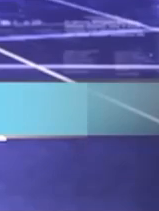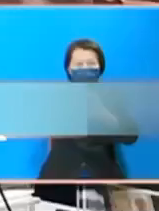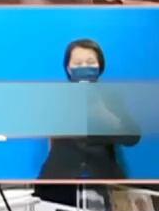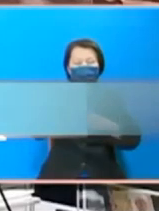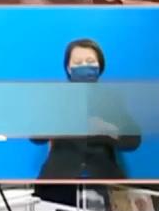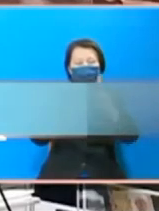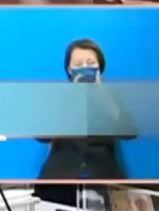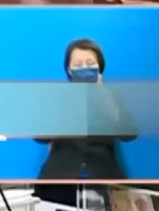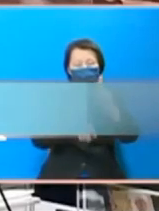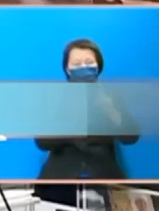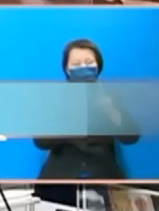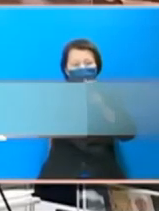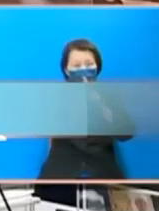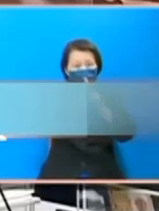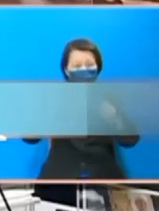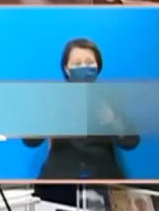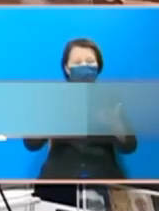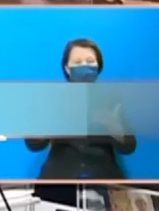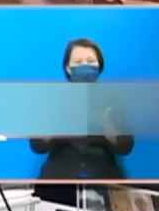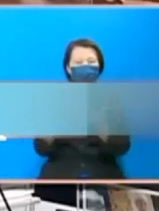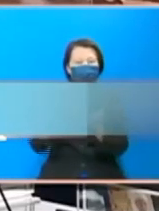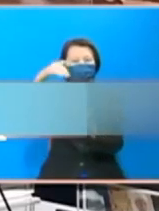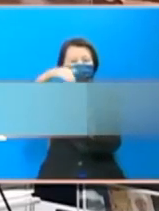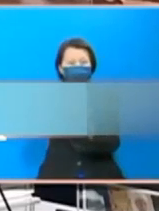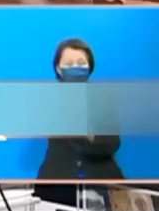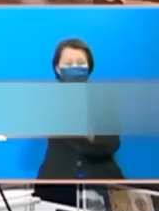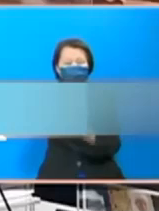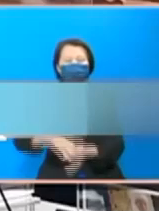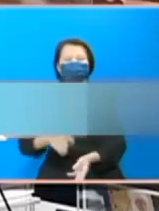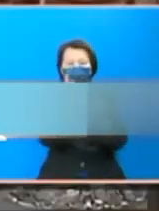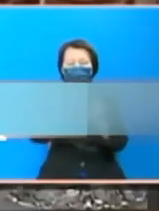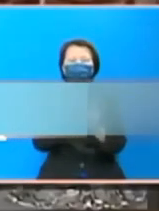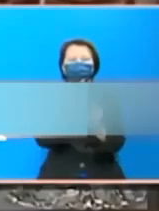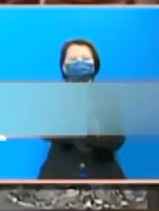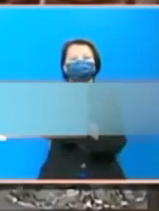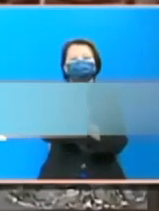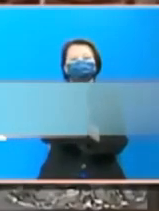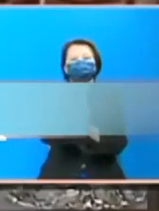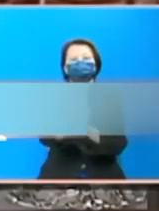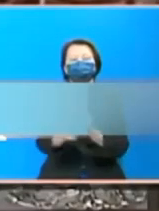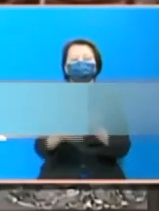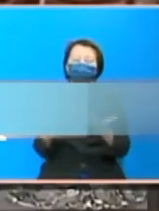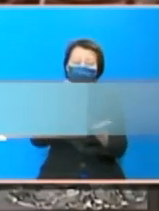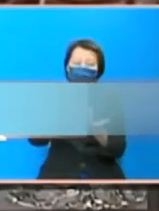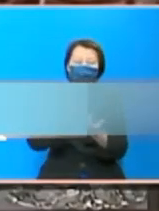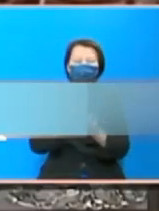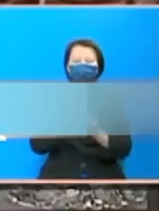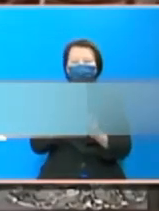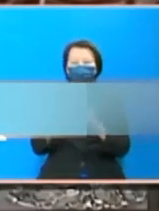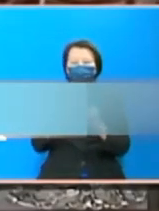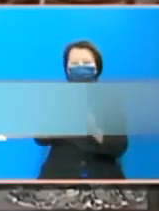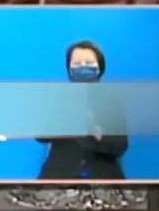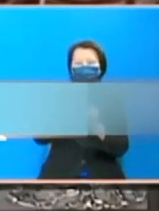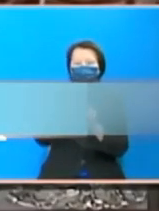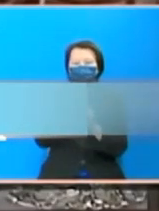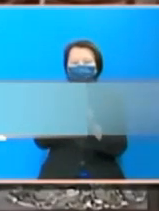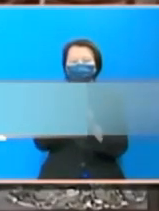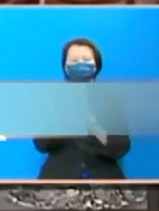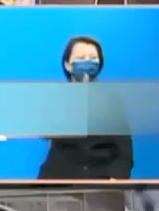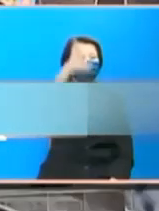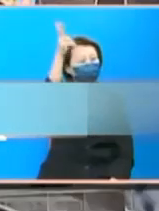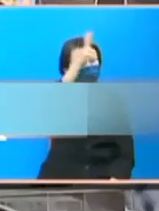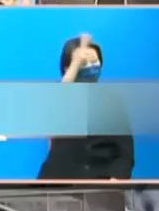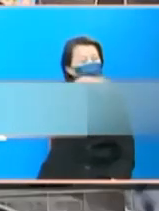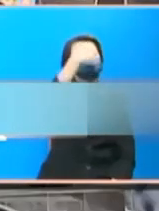batalkan jelasnya ahli parlimen masih perlu merunggai dan membahayakan perihal ordinan darurat ini meskipun